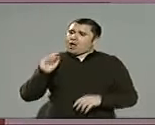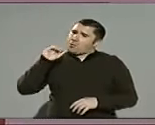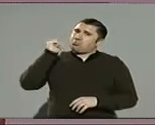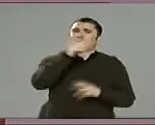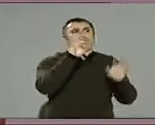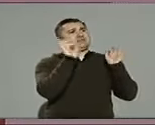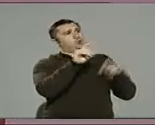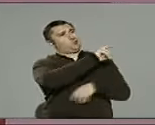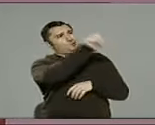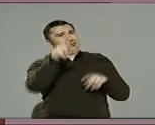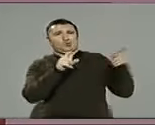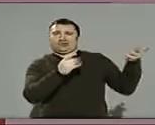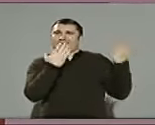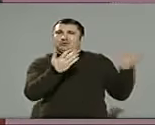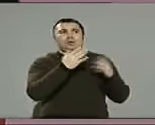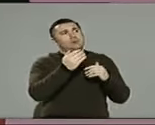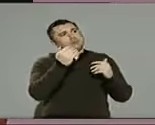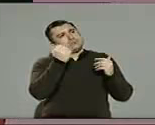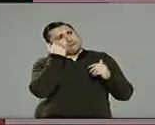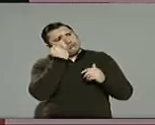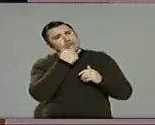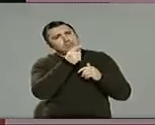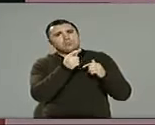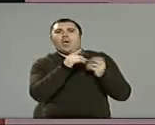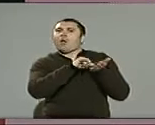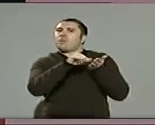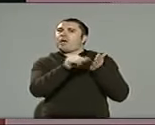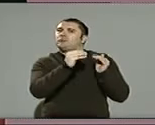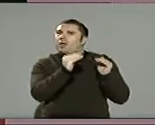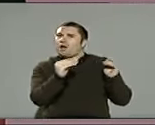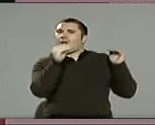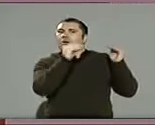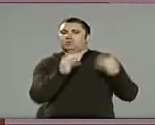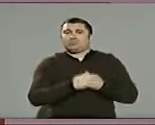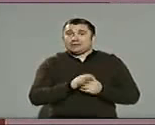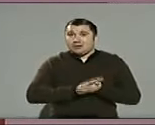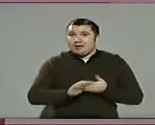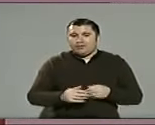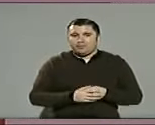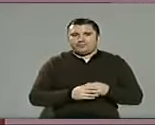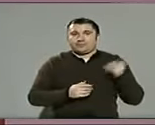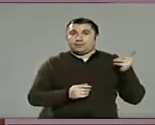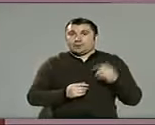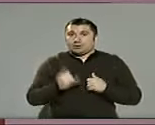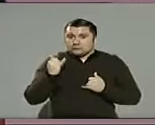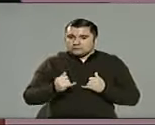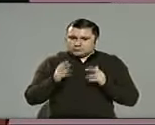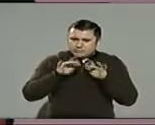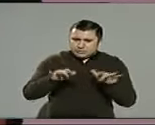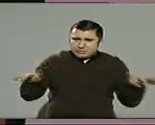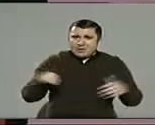gut geht in unserer Gesellschaft, um einen höheren Beitrag. Das ist nicht einfach, das weiß ich. Lasst euch bloß nicht einreden, es ginge